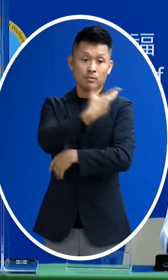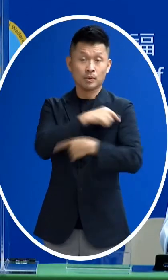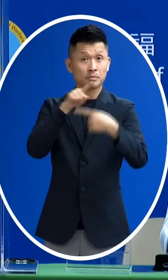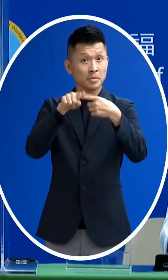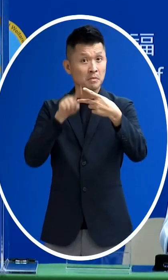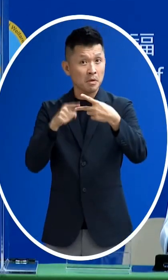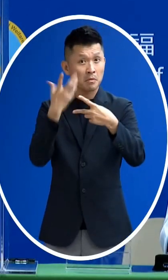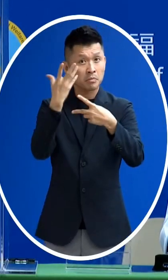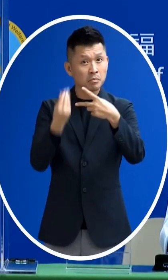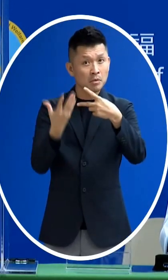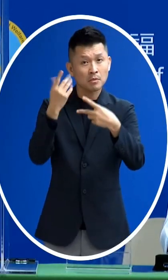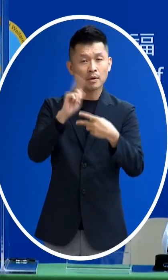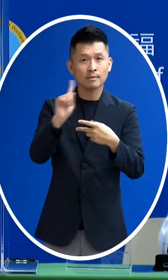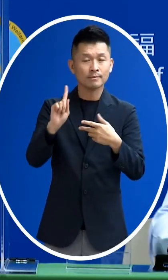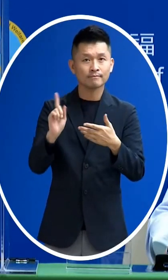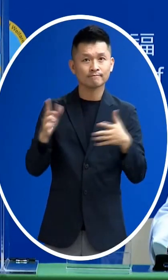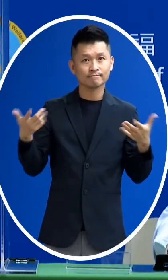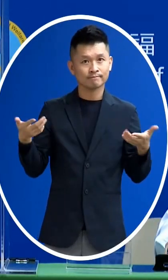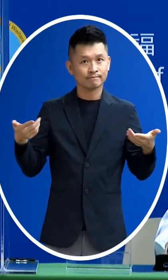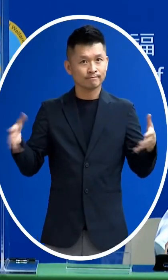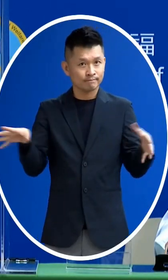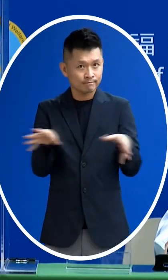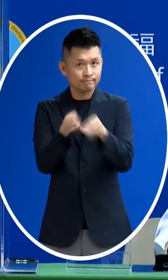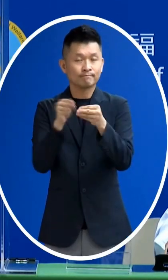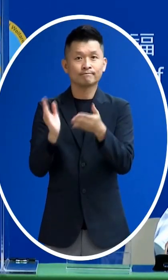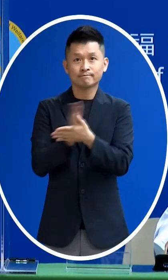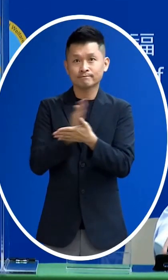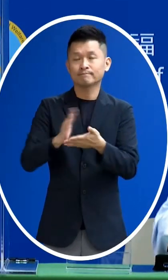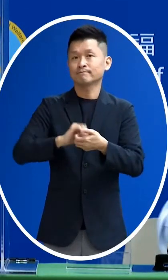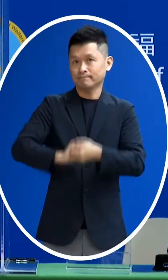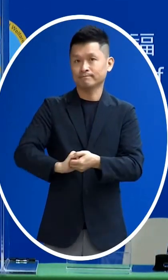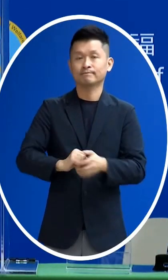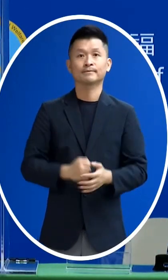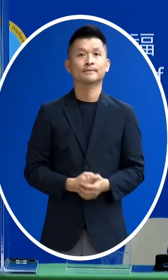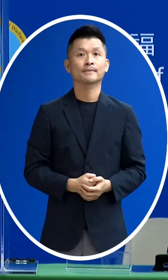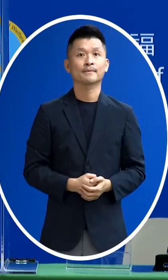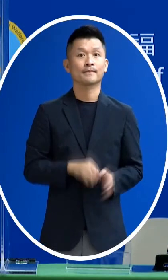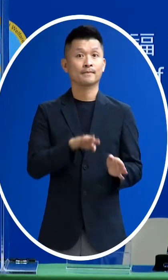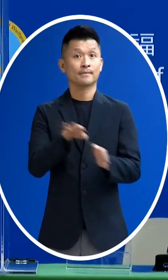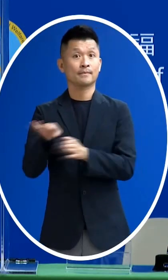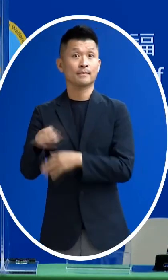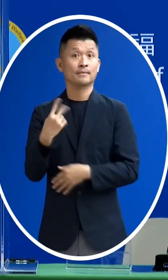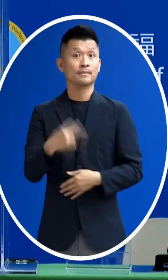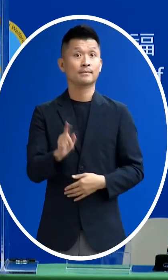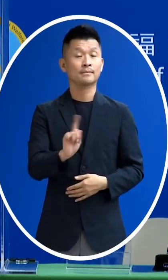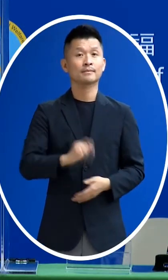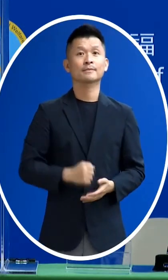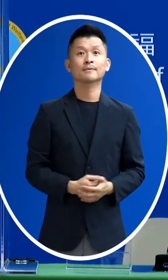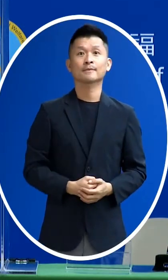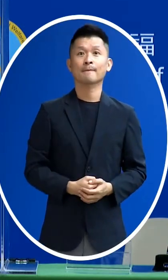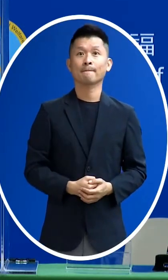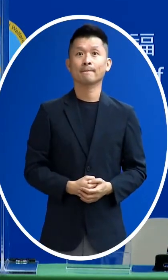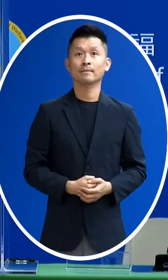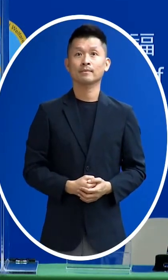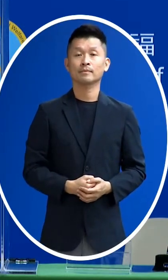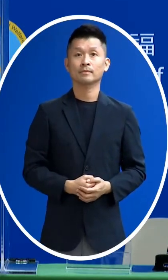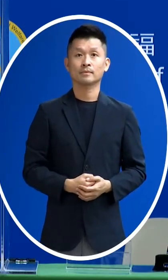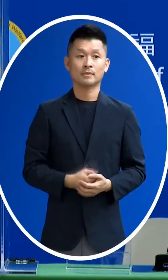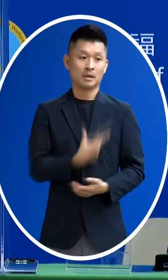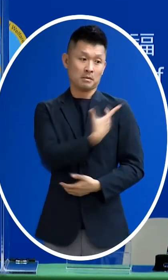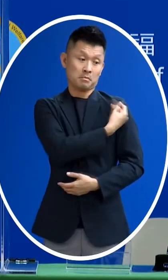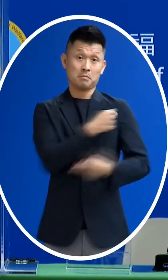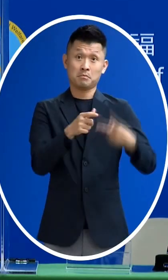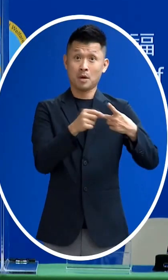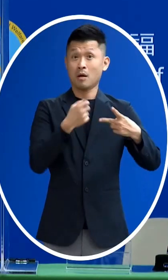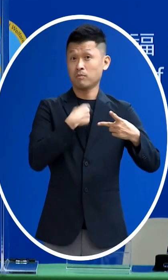形，针对这个部分来做施行。那再来就是有关这个意愿书的发放的